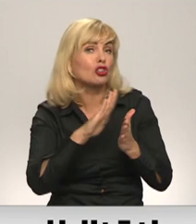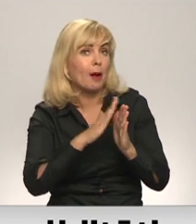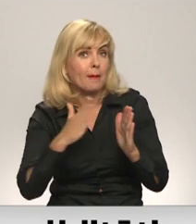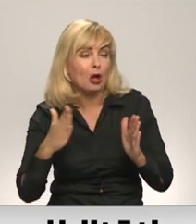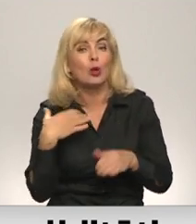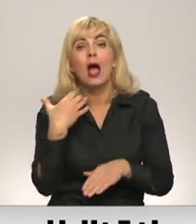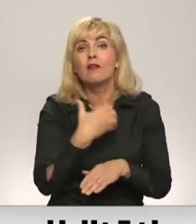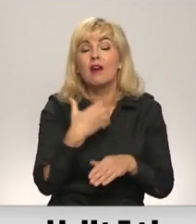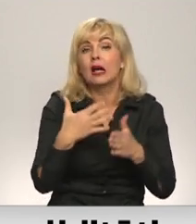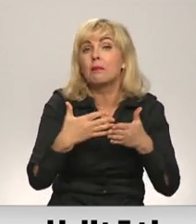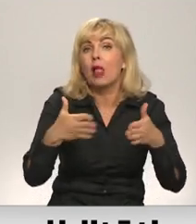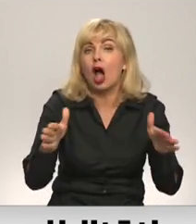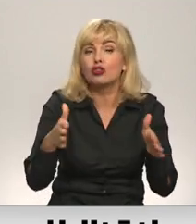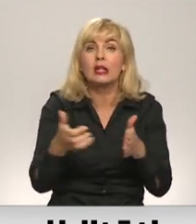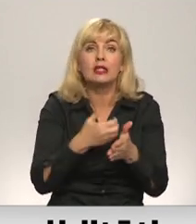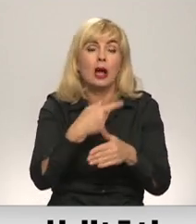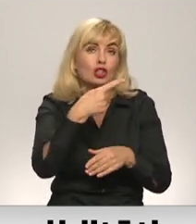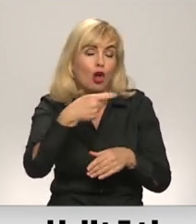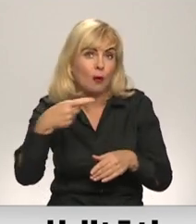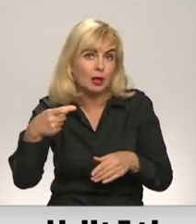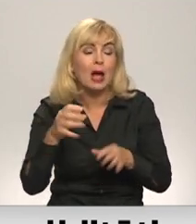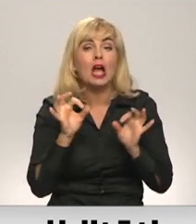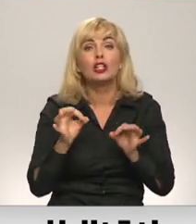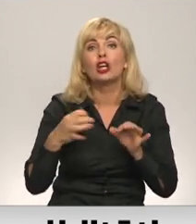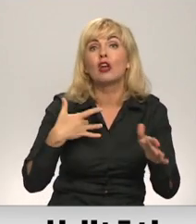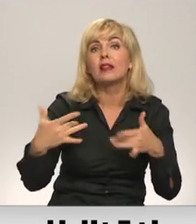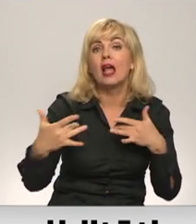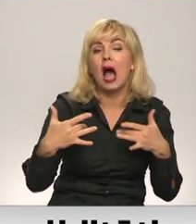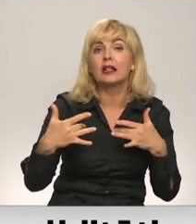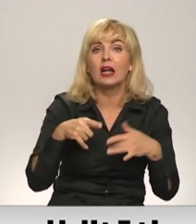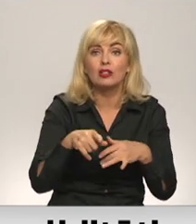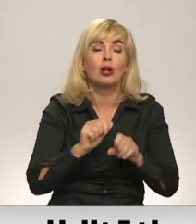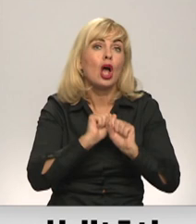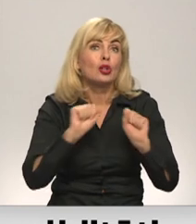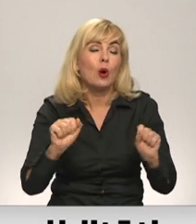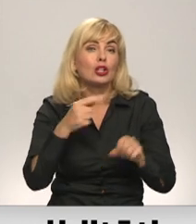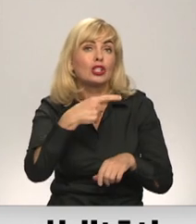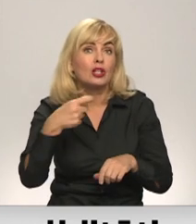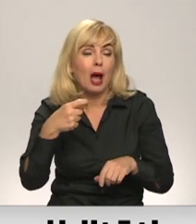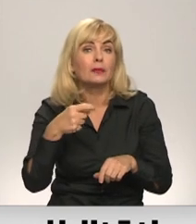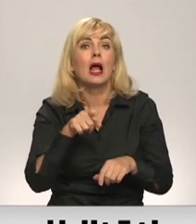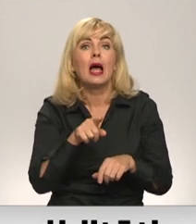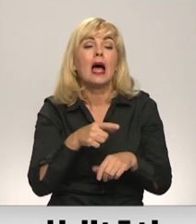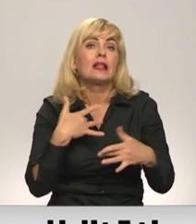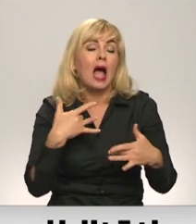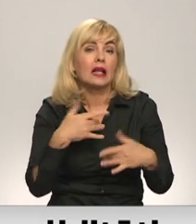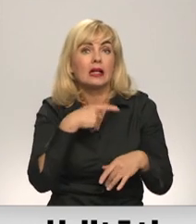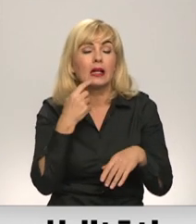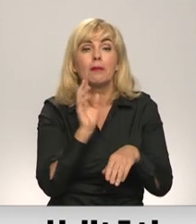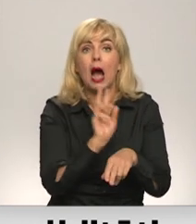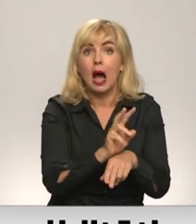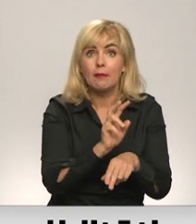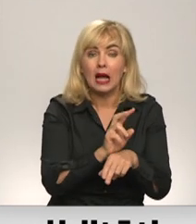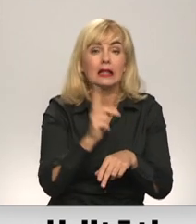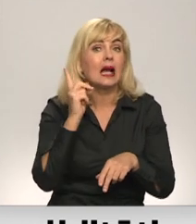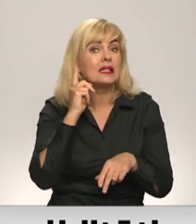ka vajadzētu vēl plašāk izmantot subtitrus sevišķi teātra izrādēs, jo tām nodrošina subtitrus tikai tad, ja teātri vēlas apmeklēt cilvēks